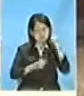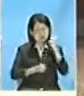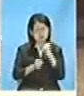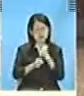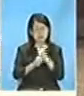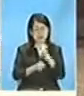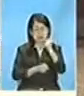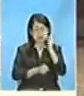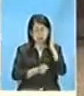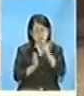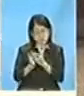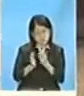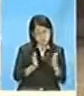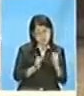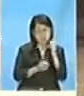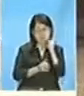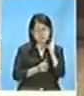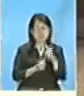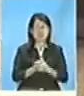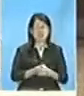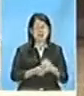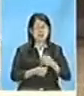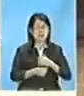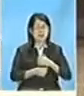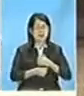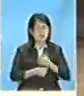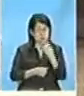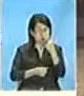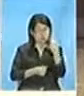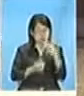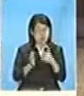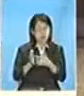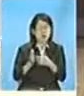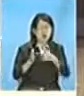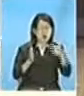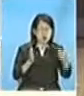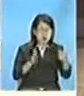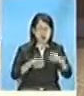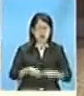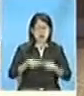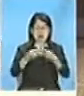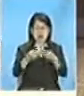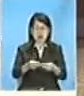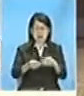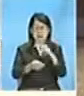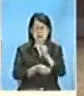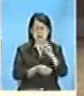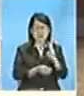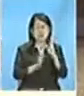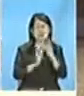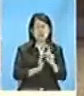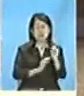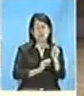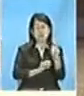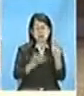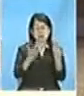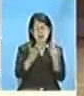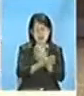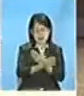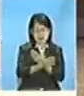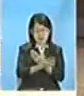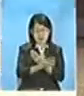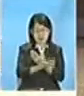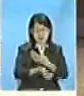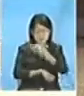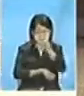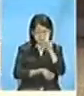ะหนึ่งในเวลาที่เหมาะสมจึงจะขอลงจากตำแหน่งเพื่อเปิดโอกาสให้เพื่อนสมาชิกท่านอื่นขึ้นมาทำหน้าที่ต่อไปอย่าลืม